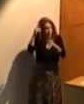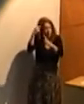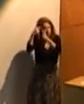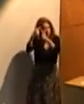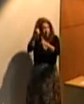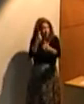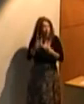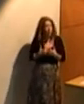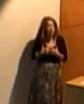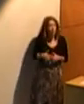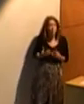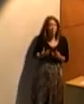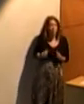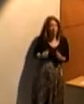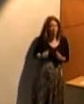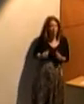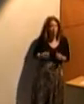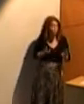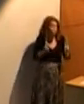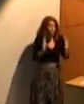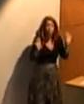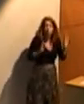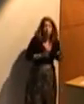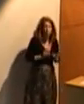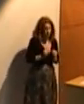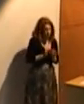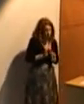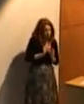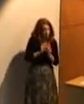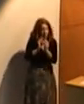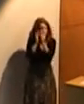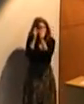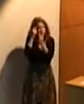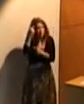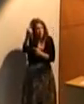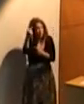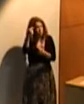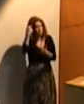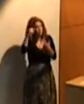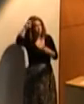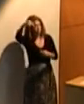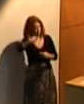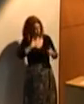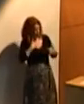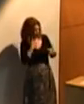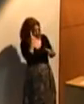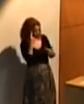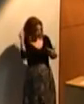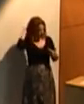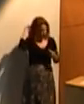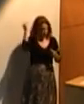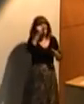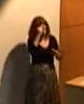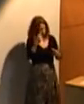l'esprit serait-il une émergence de la matière il n'en resterait pas moins que l'esprit pensant qu'ils se pensent lui-même se pense avec